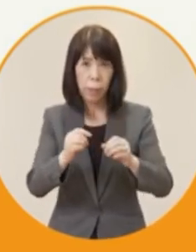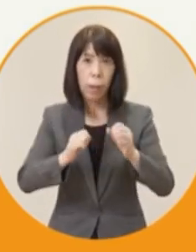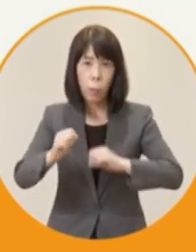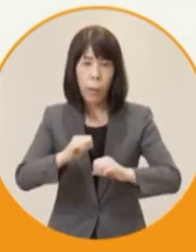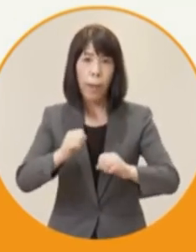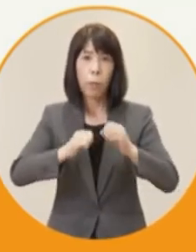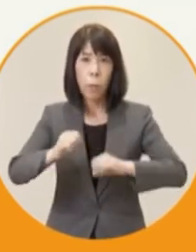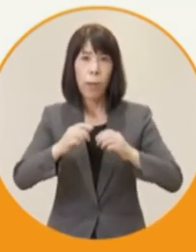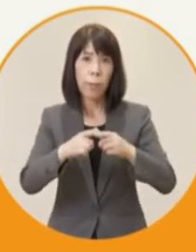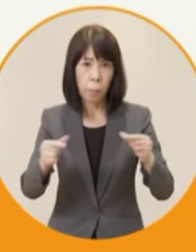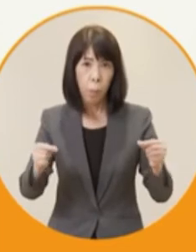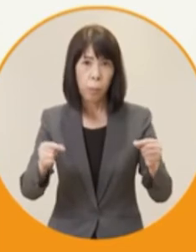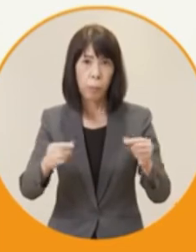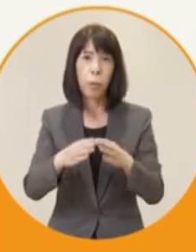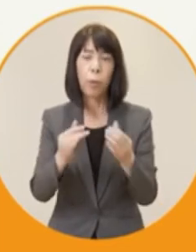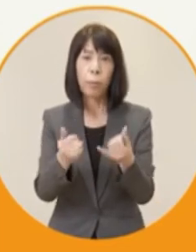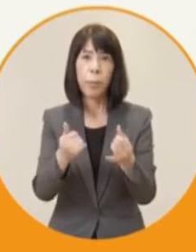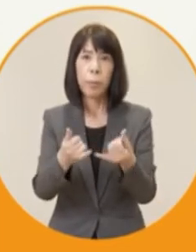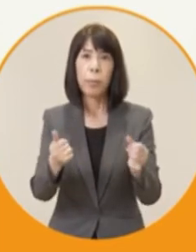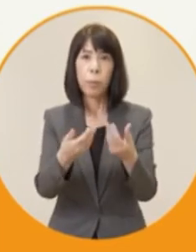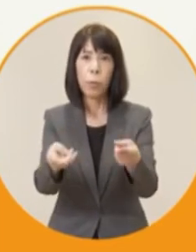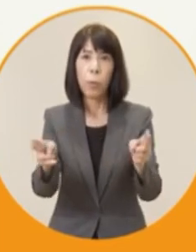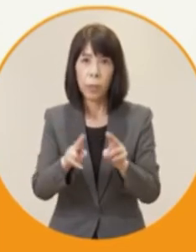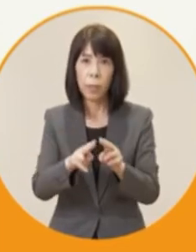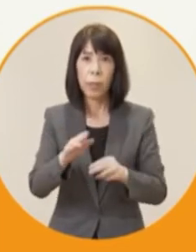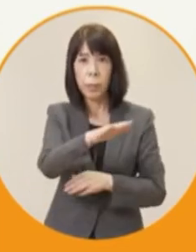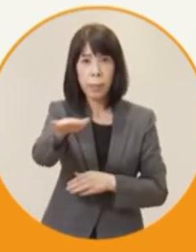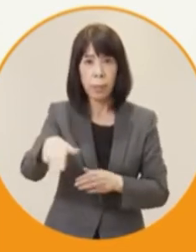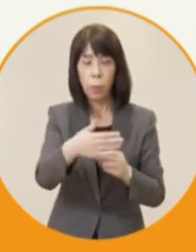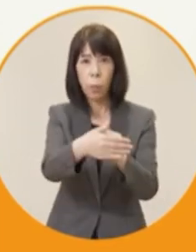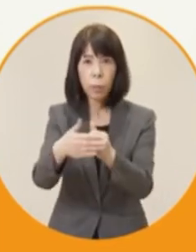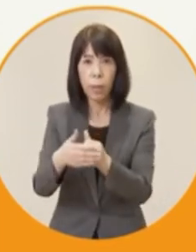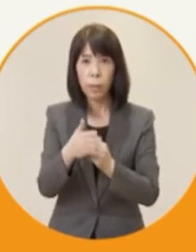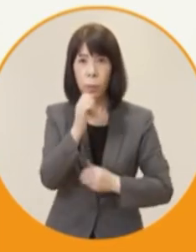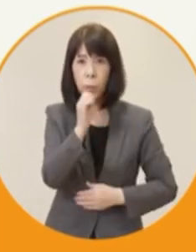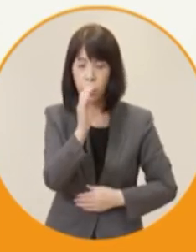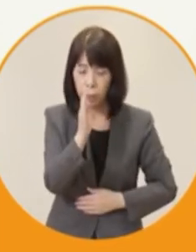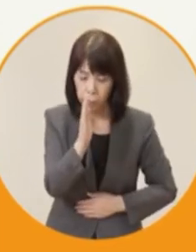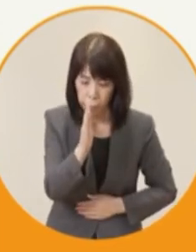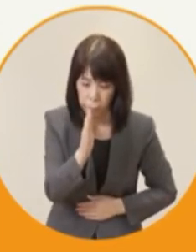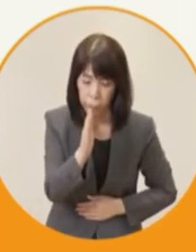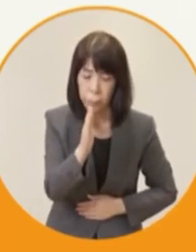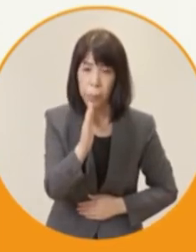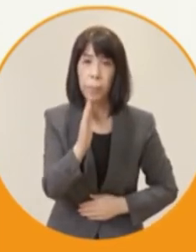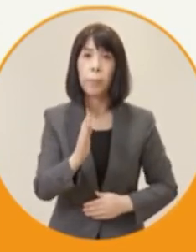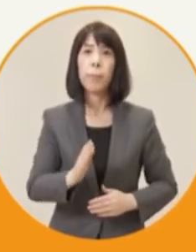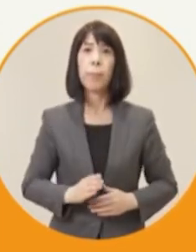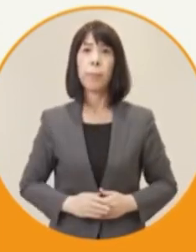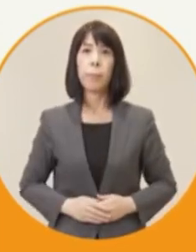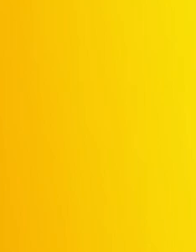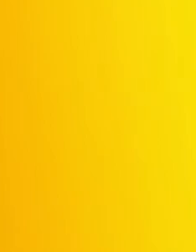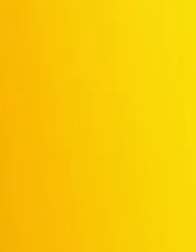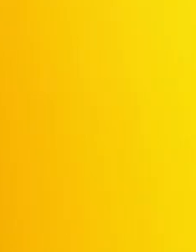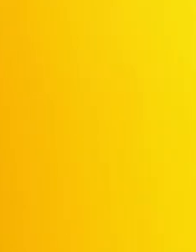け動け日本、国民民主党に皆さんのご支援よろしくお願いします。